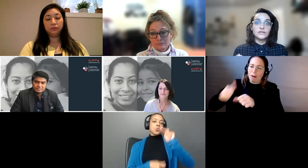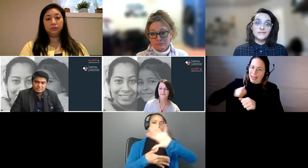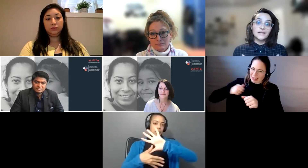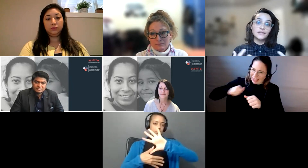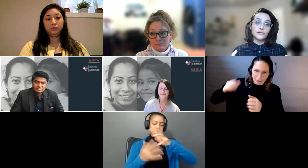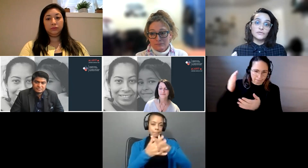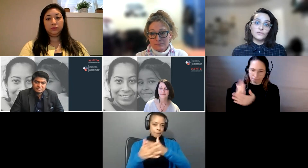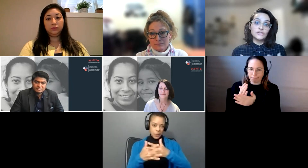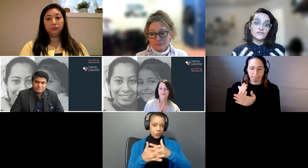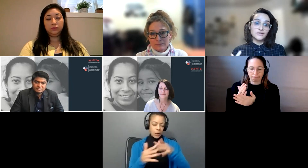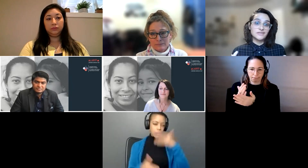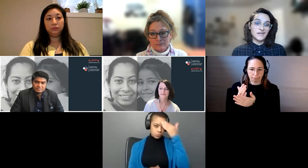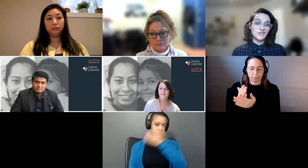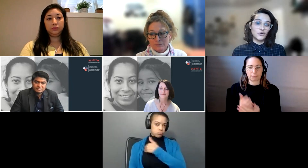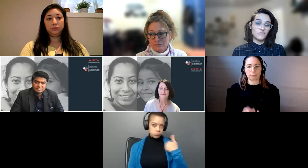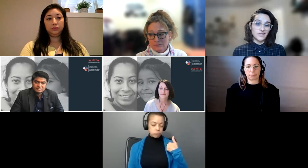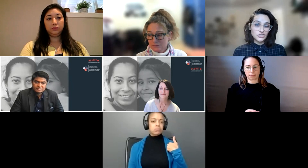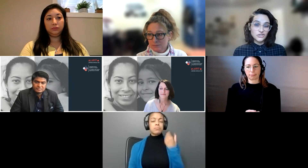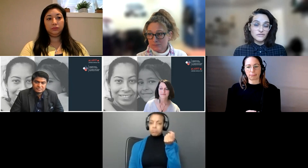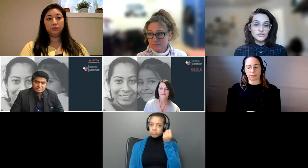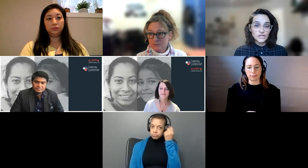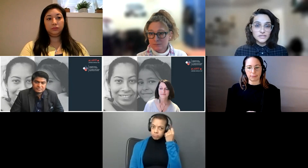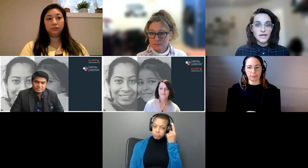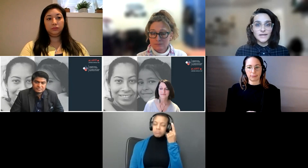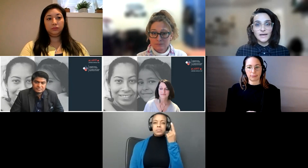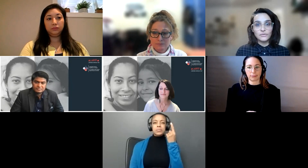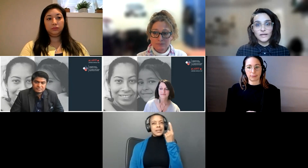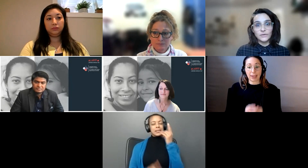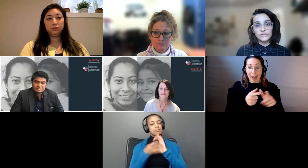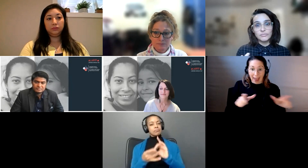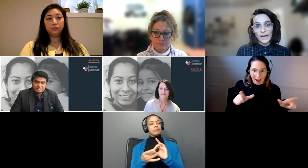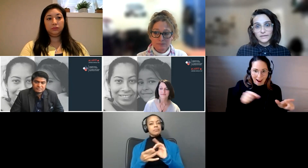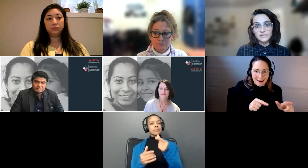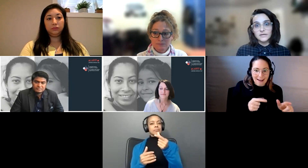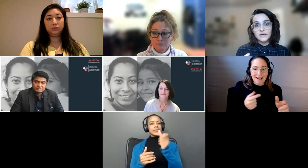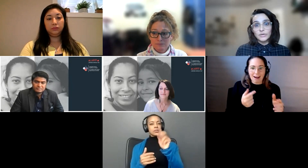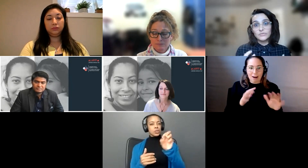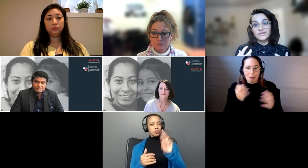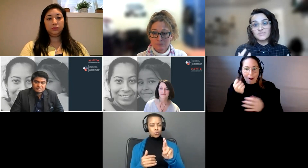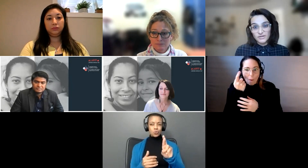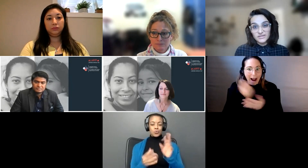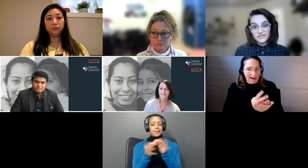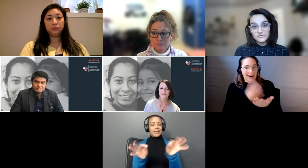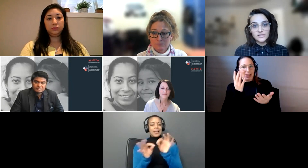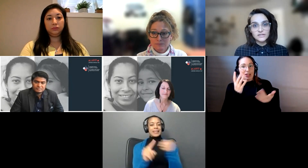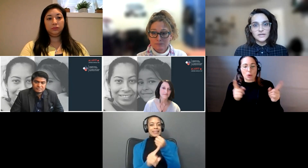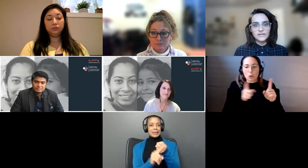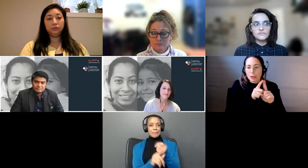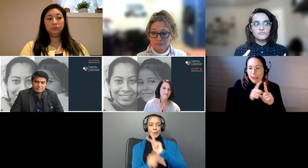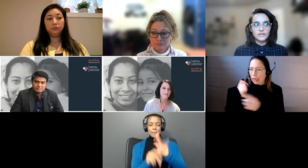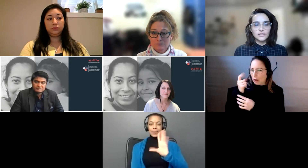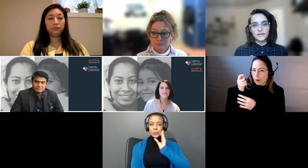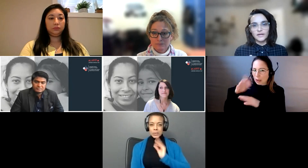Donc, la compréhension et de la richesse d'une langue et de la conversation autour du sexe, ça impacte